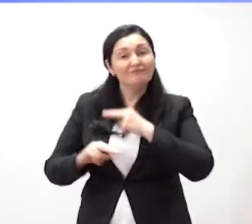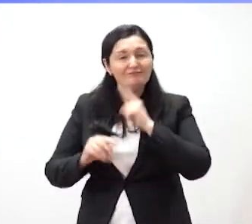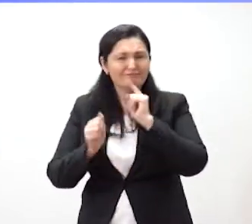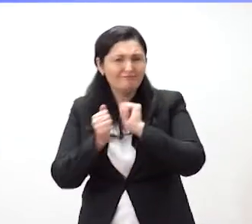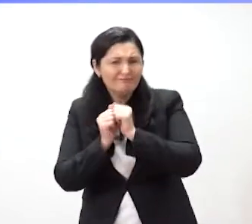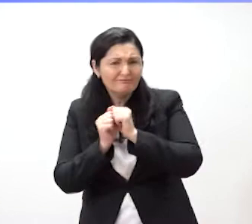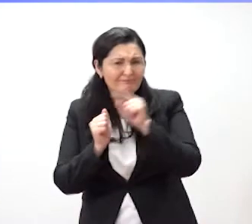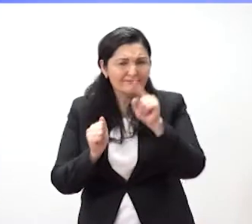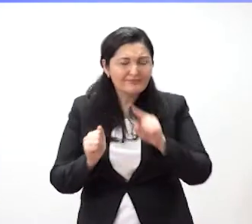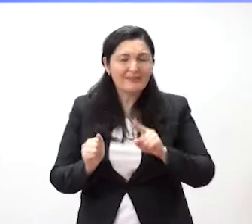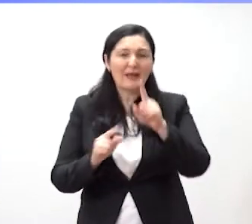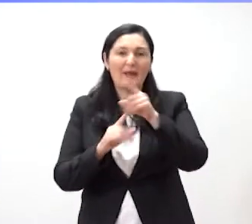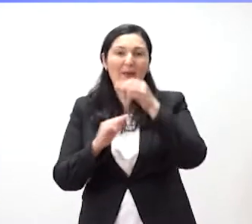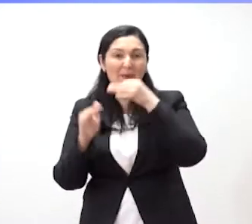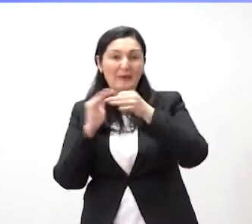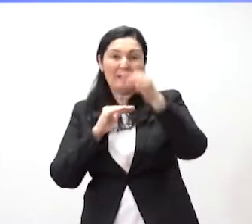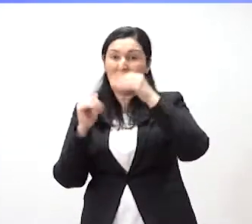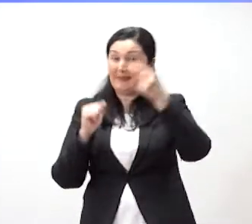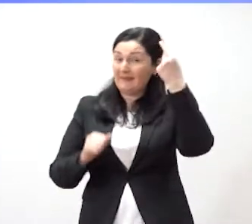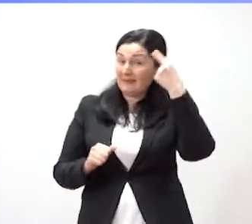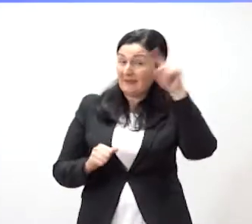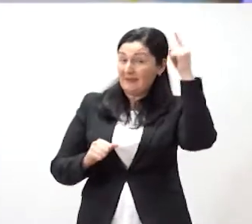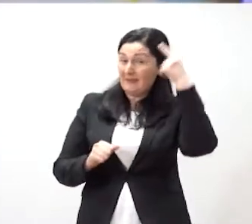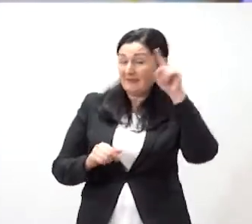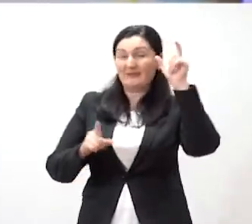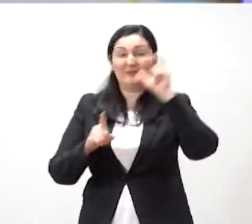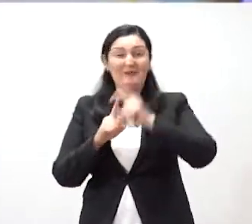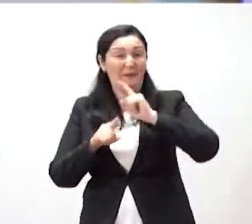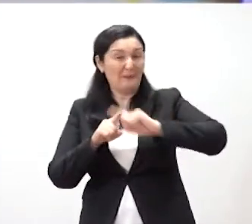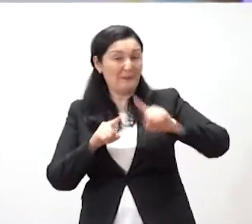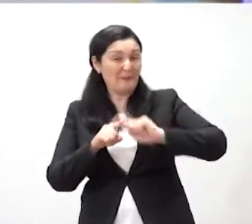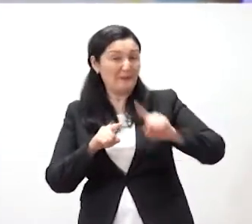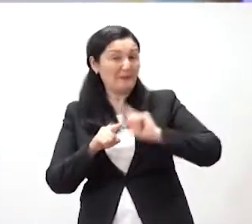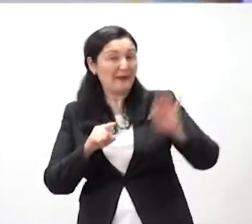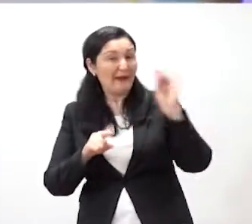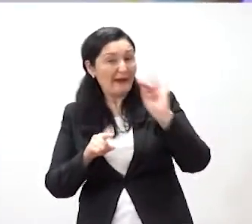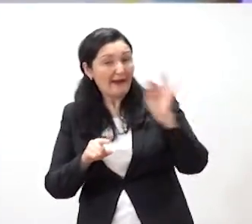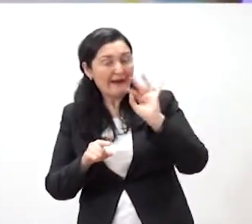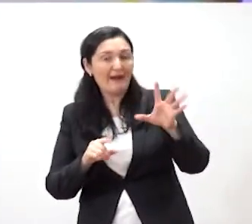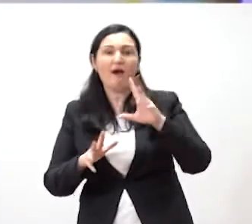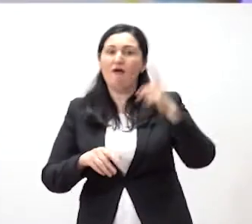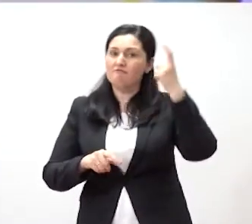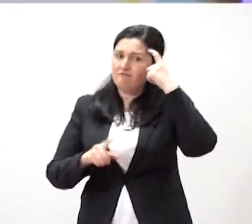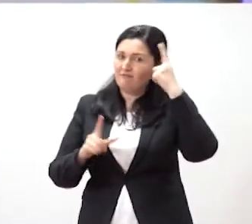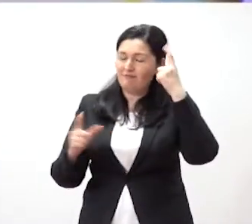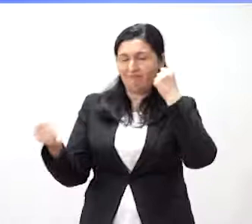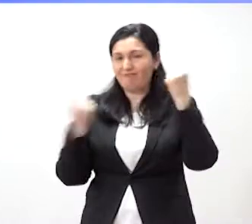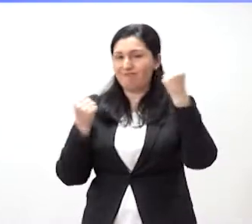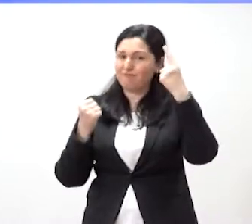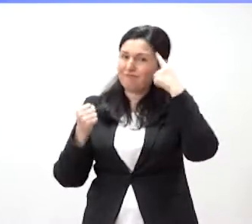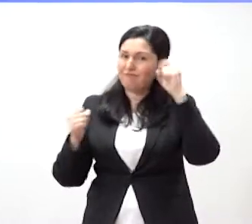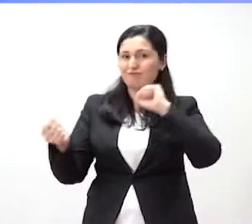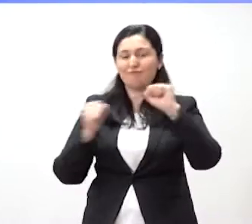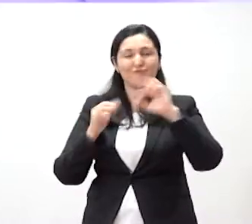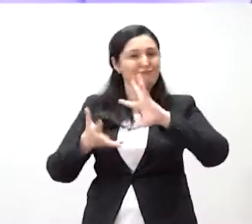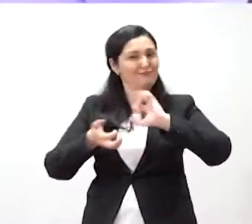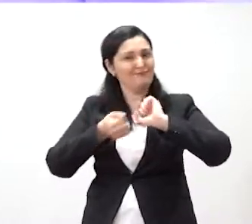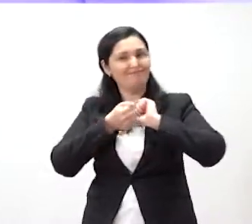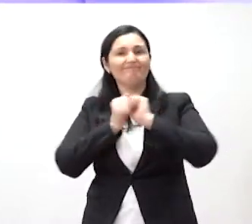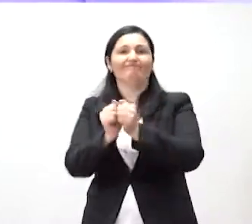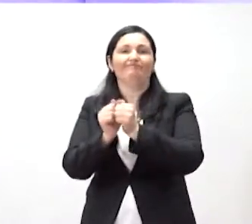кардани чистону зарбулмасалу тезгӯяко хотираро мустаҳкам мекунад. Дуруст.